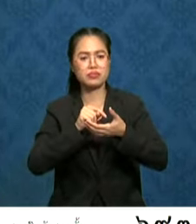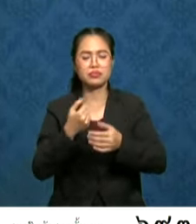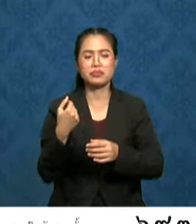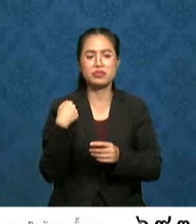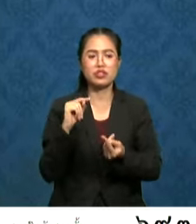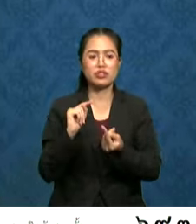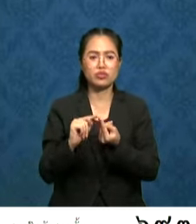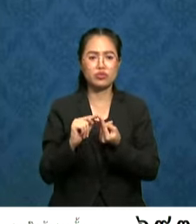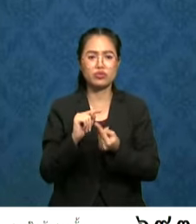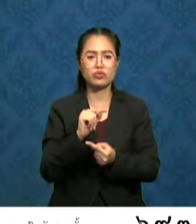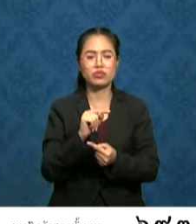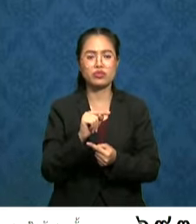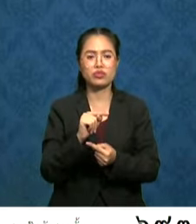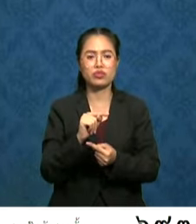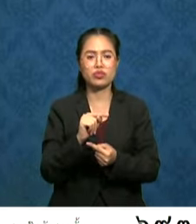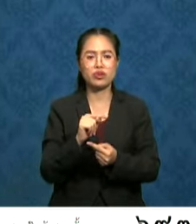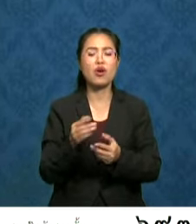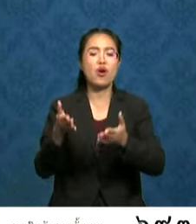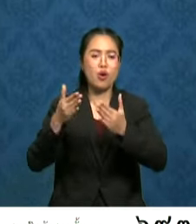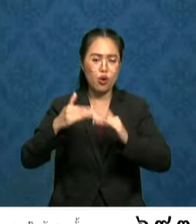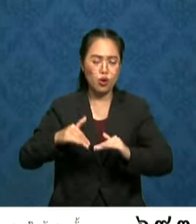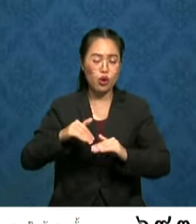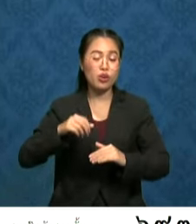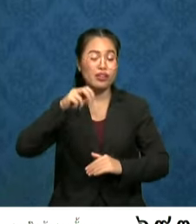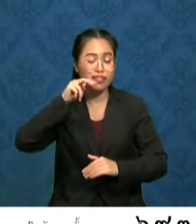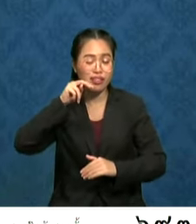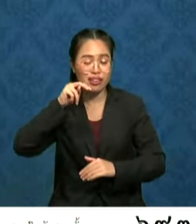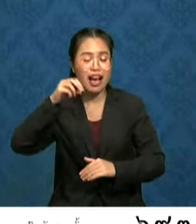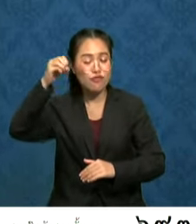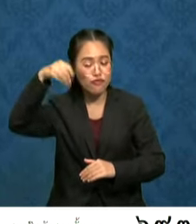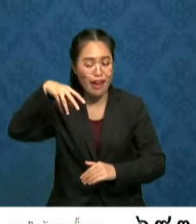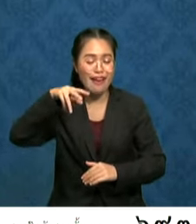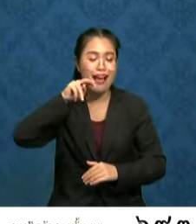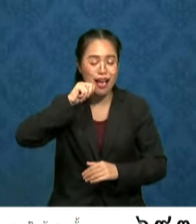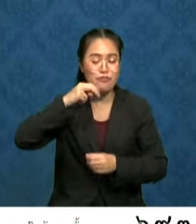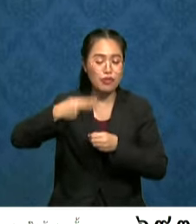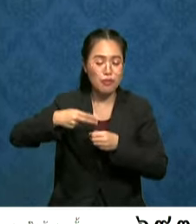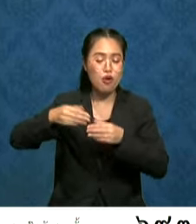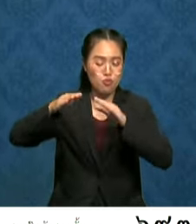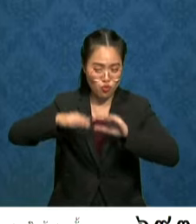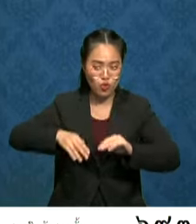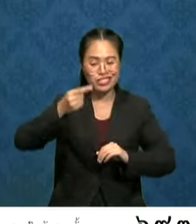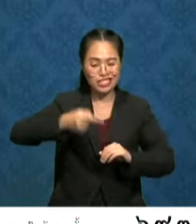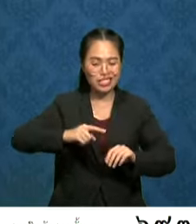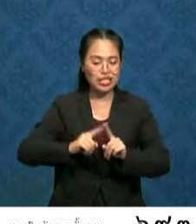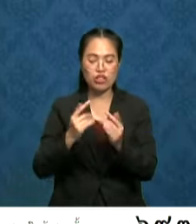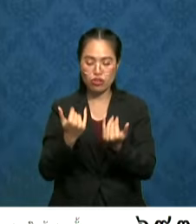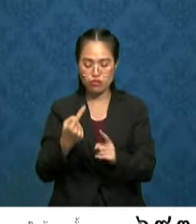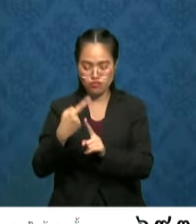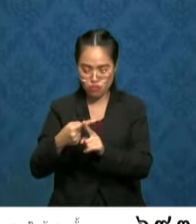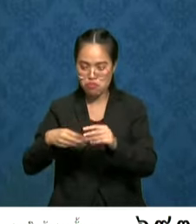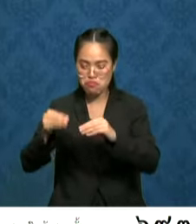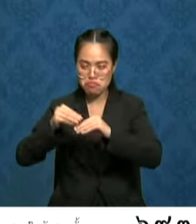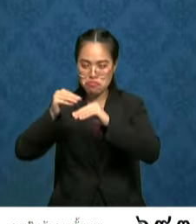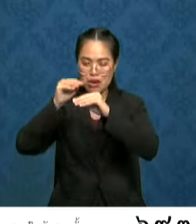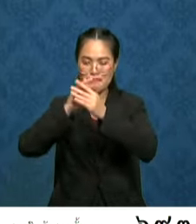มาตรการหมดอายุนะคะอย่างเช่นลดค่าพลังงานตอนนี้มันกลับไปขึ้นหมดแล้วค่ะก็คือลดจริงนะคะราคาน้ำมันลด